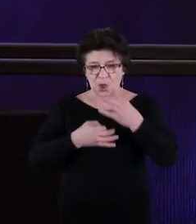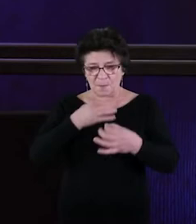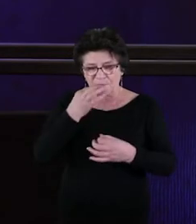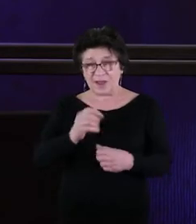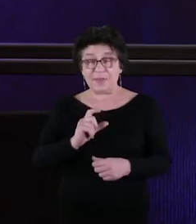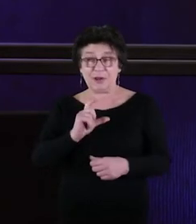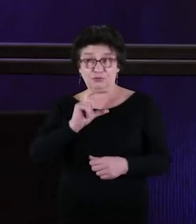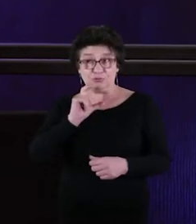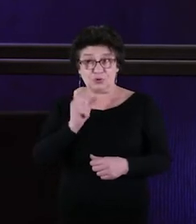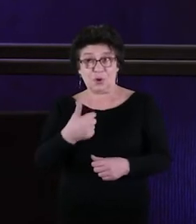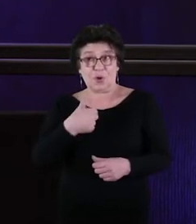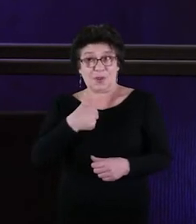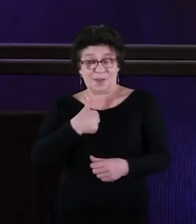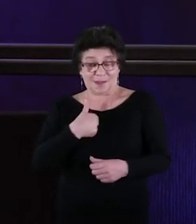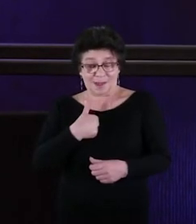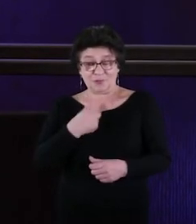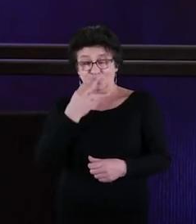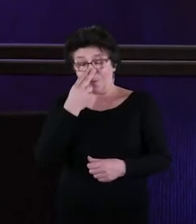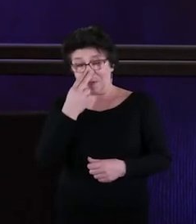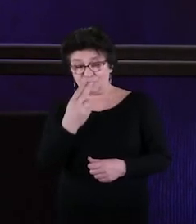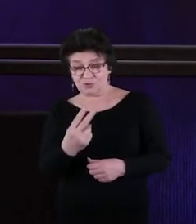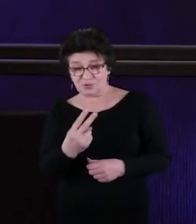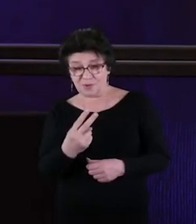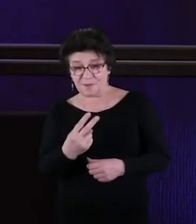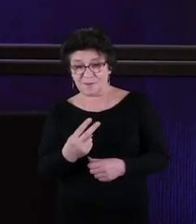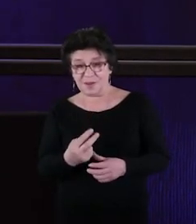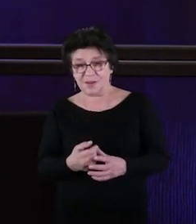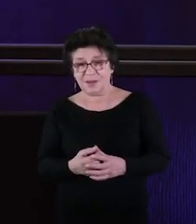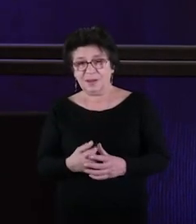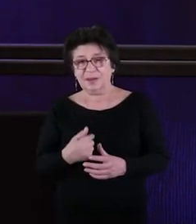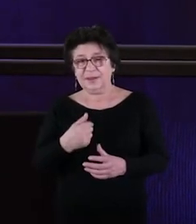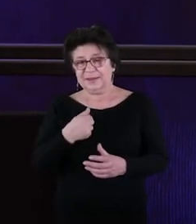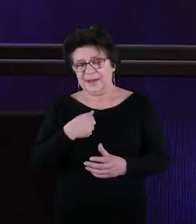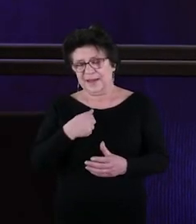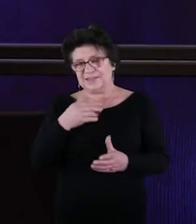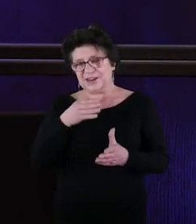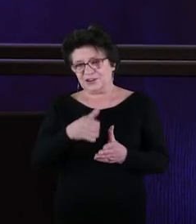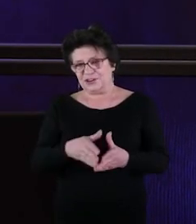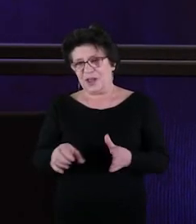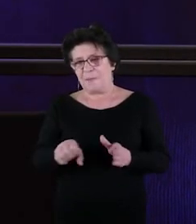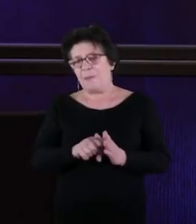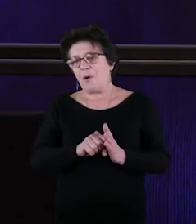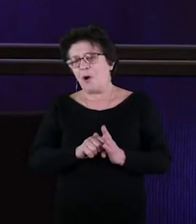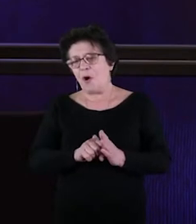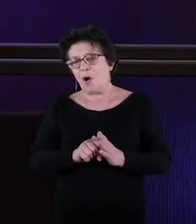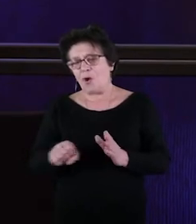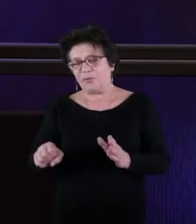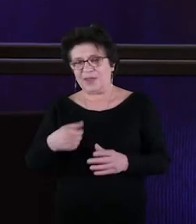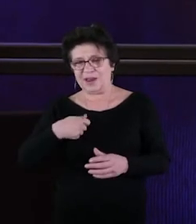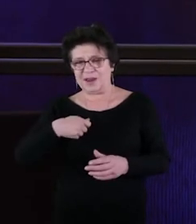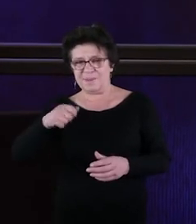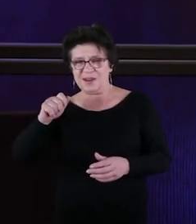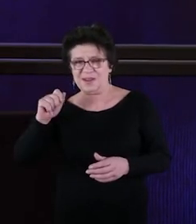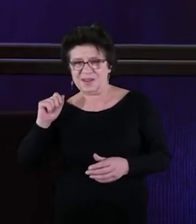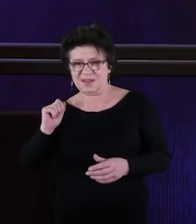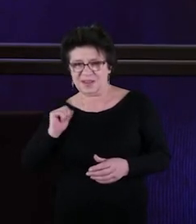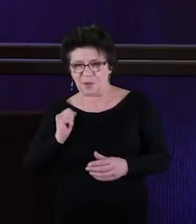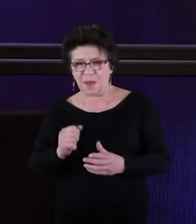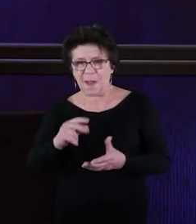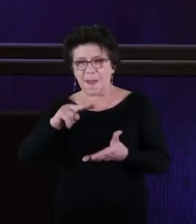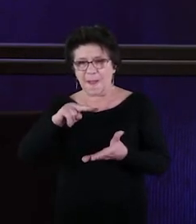czym ja się zetknęłam co ja zobaczyłam to zaczyna od tego kryminału i od Agaty Christie dla mnie